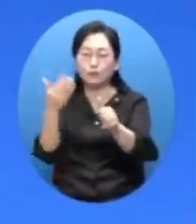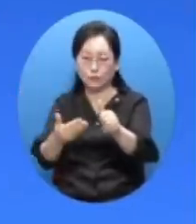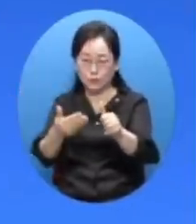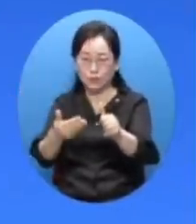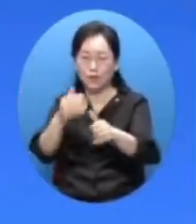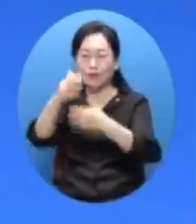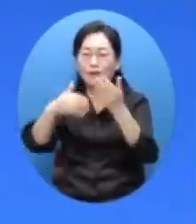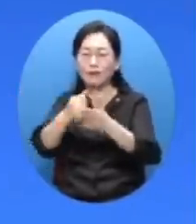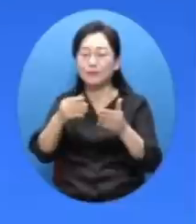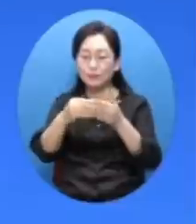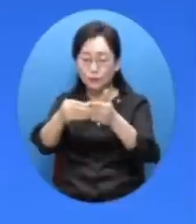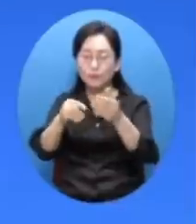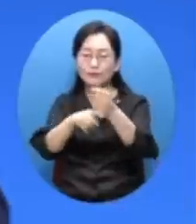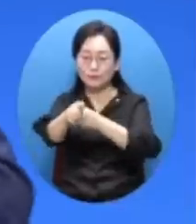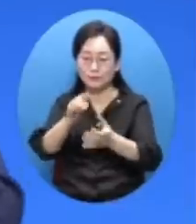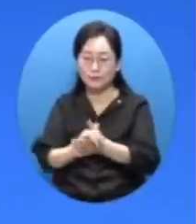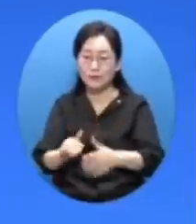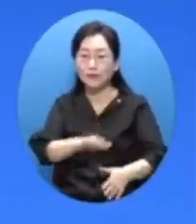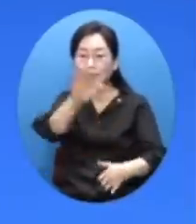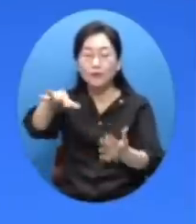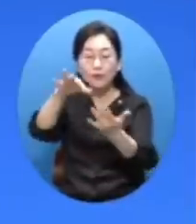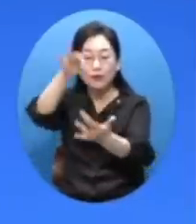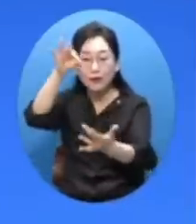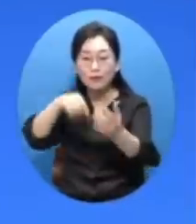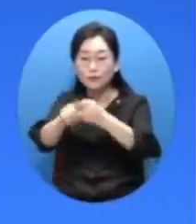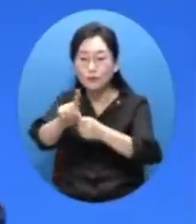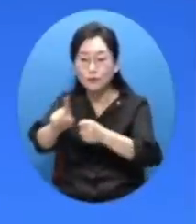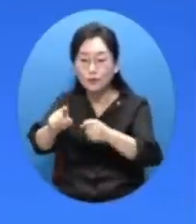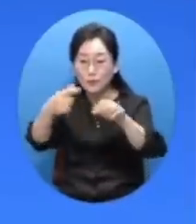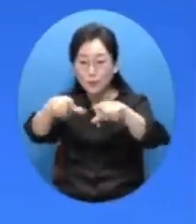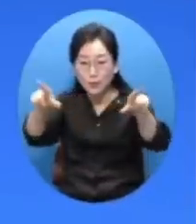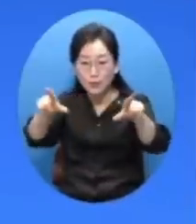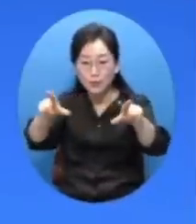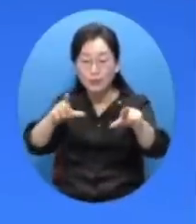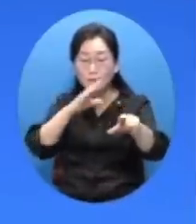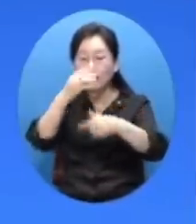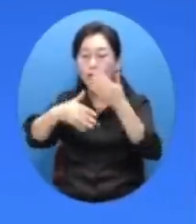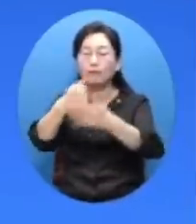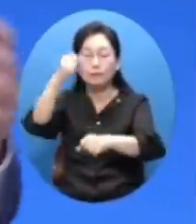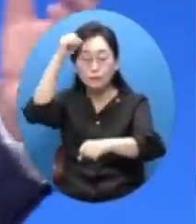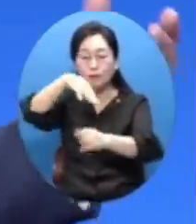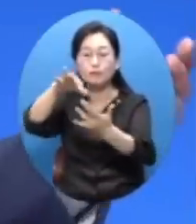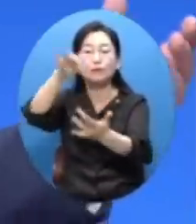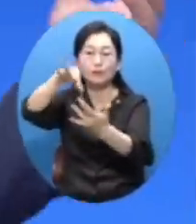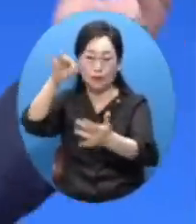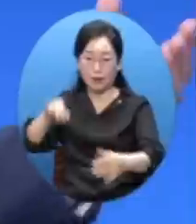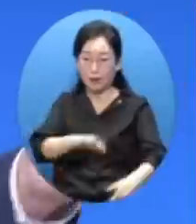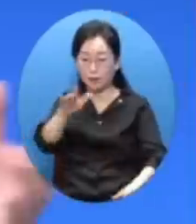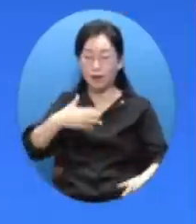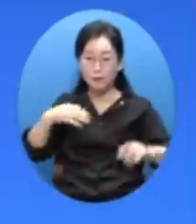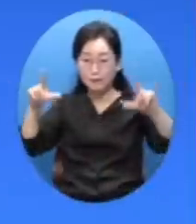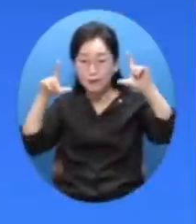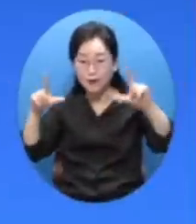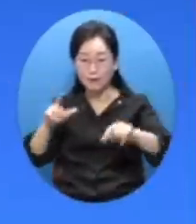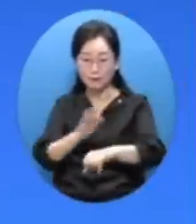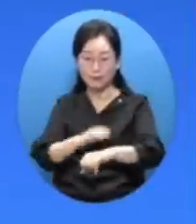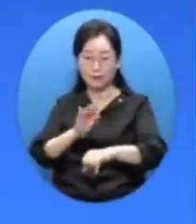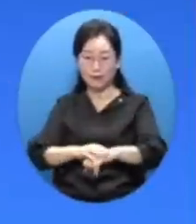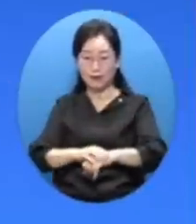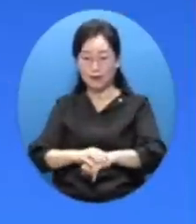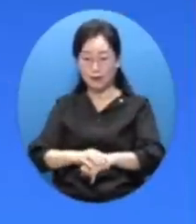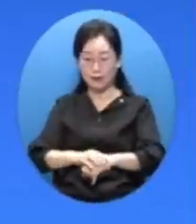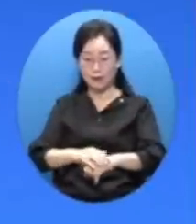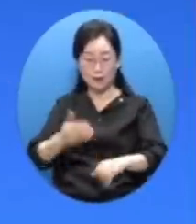주님께서 인도해 주셨습니다. 우리를 택하신 이유는 일방적인 하나님의 선택입니다. 우리가 잘나서 자랑할 것이 있어서 우리가